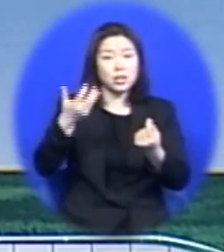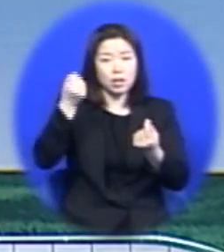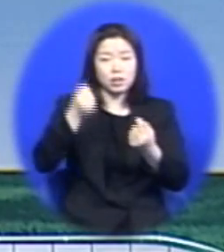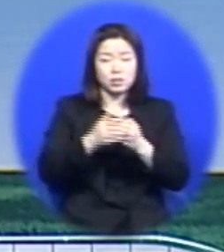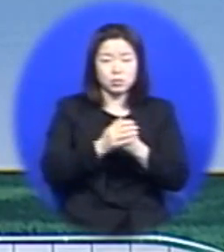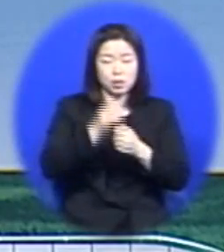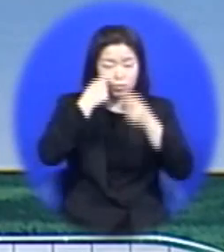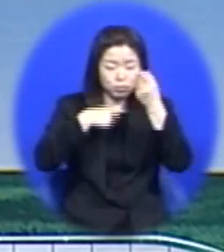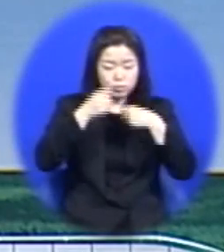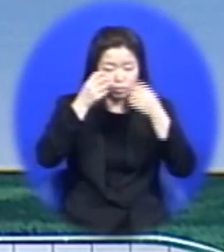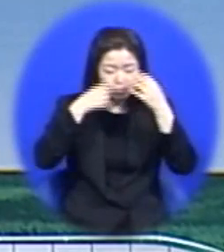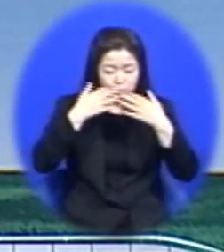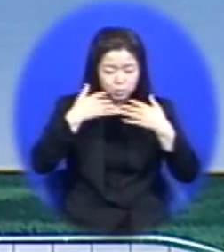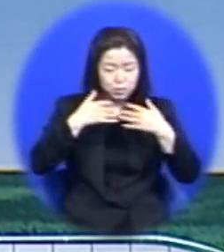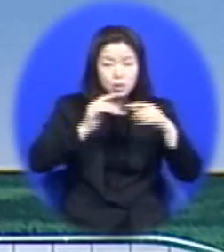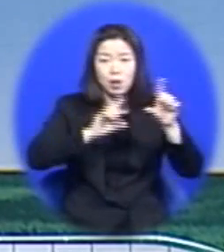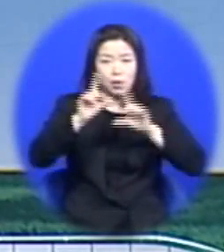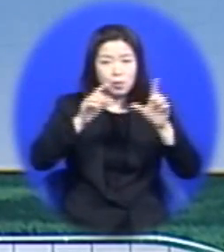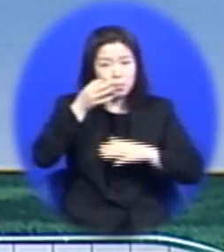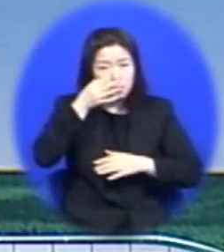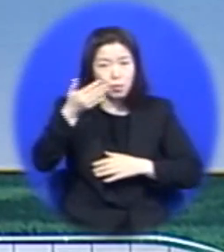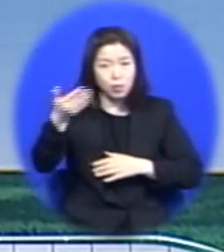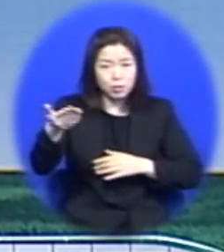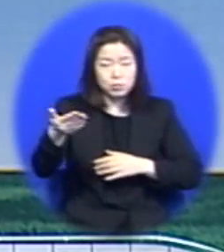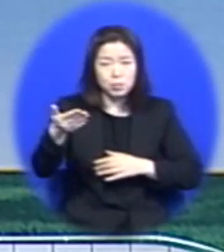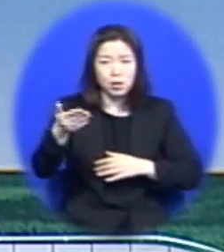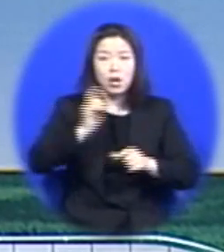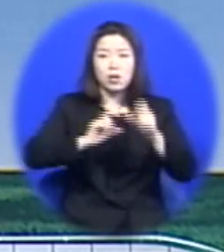우는 모습을 보이면 사람들이 더 죽이려고 달려들어요.